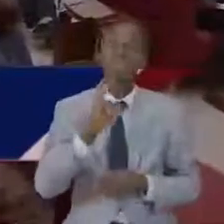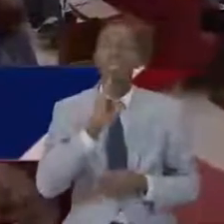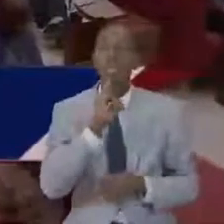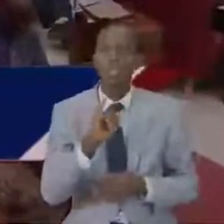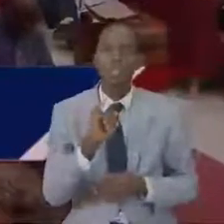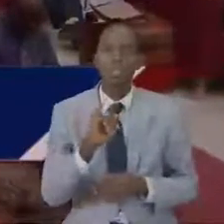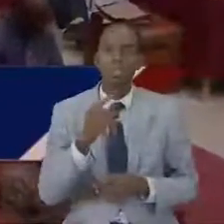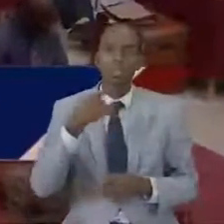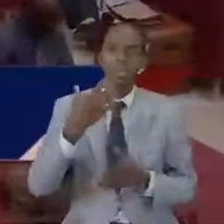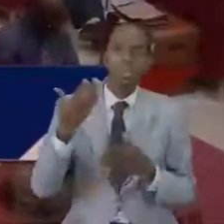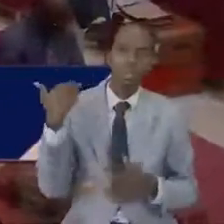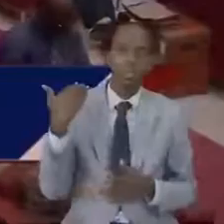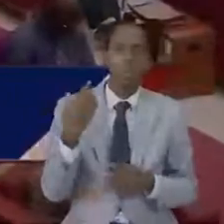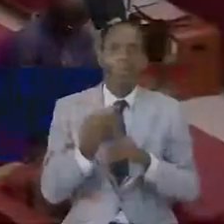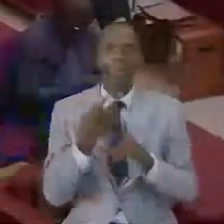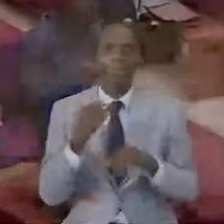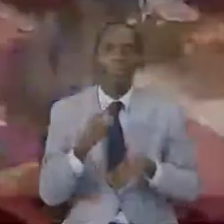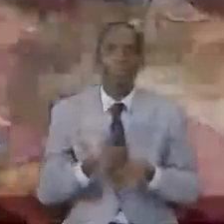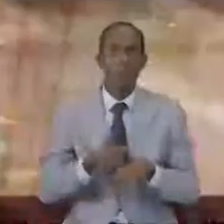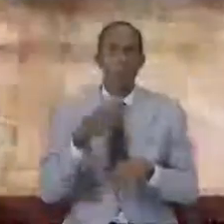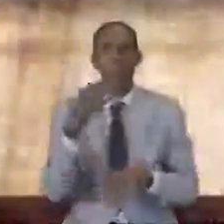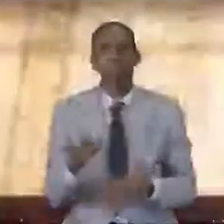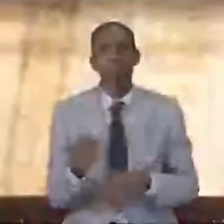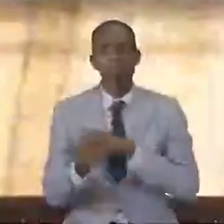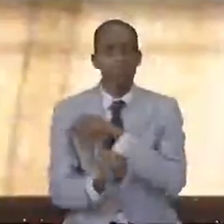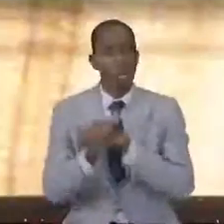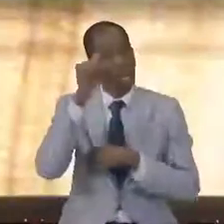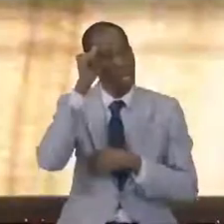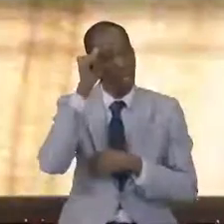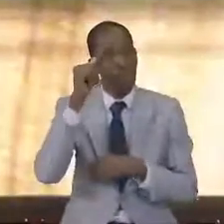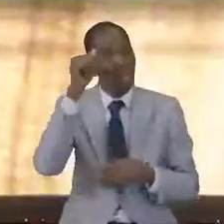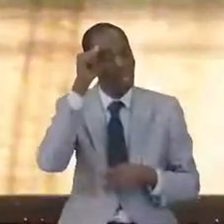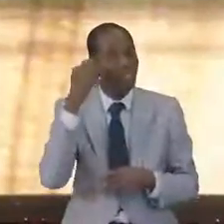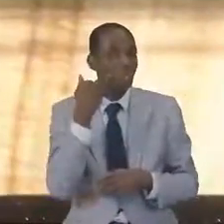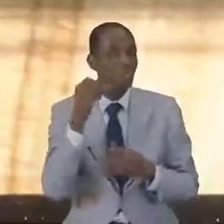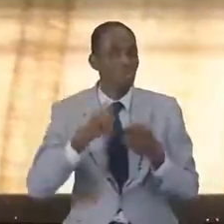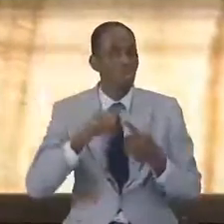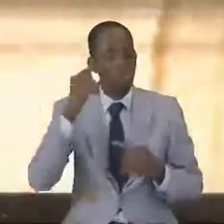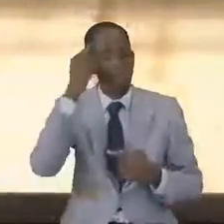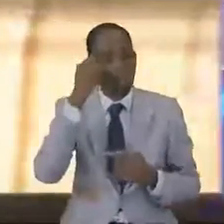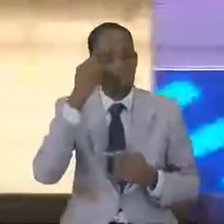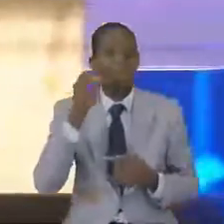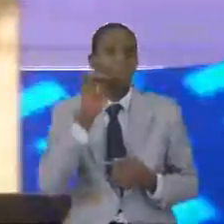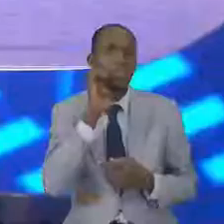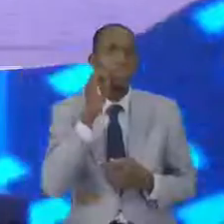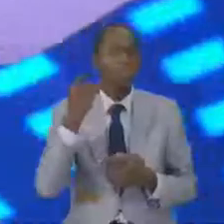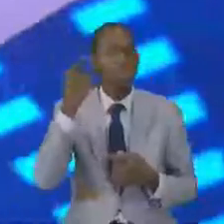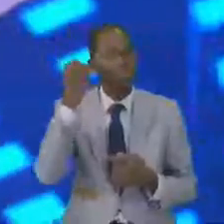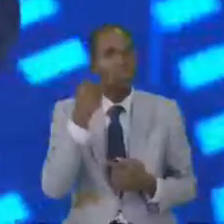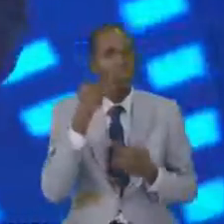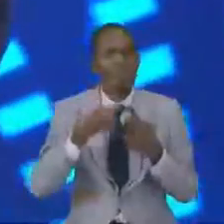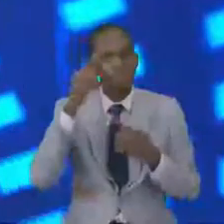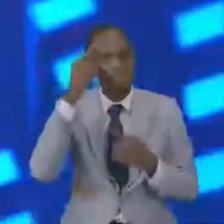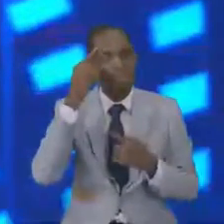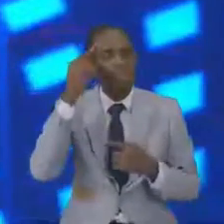dit depuis le temps dame et comme le conseilleront et tu dois le considérer et